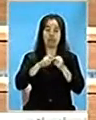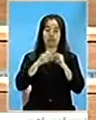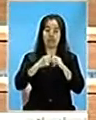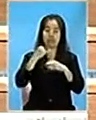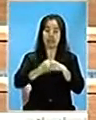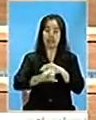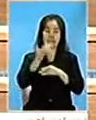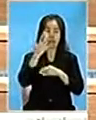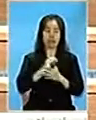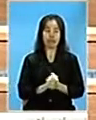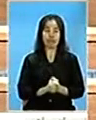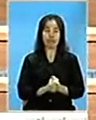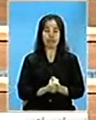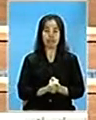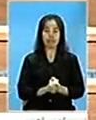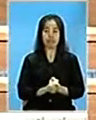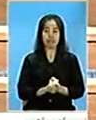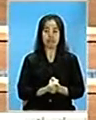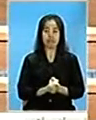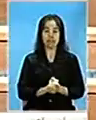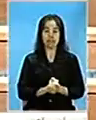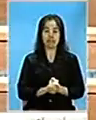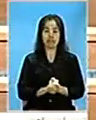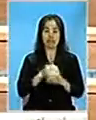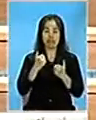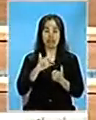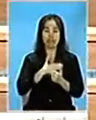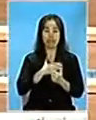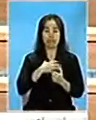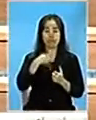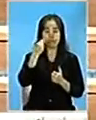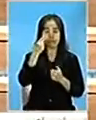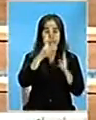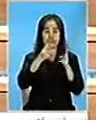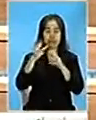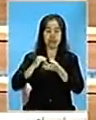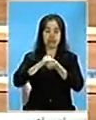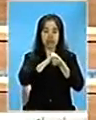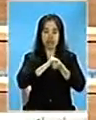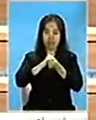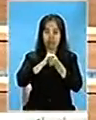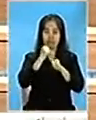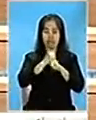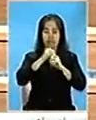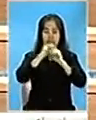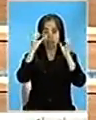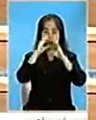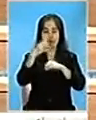บท่านประธานครับเพราะฉะนั้นผมอยากจะเห็นสันติวิธีทางการเมืองที่เป็นรูปธรรมที่ชัดเ